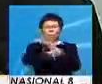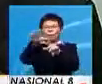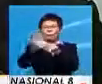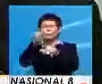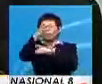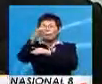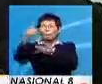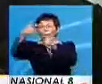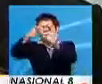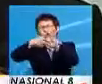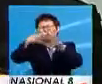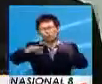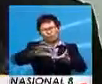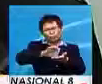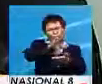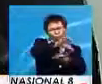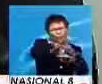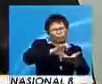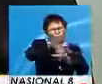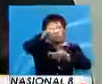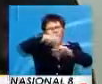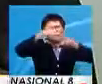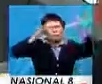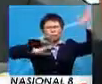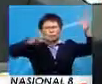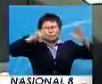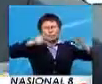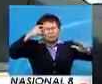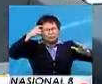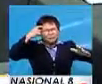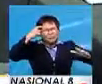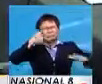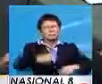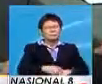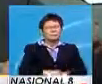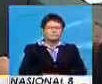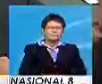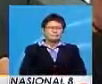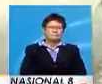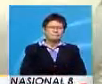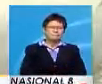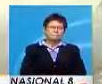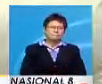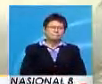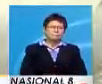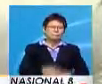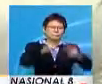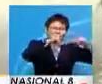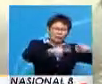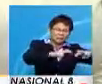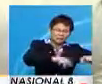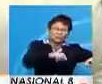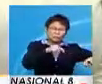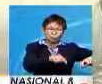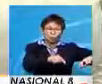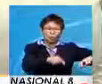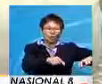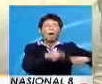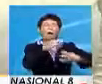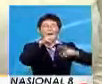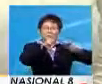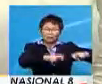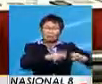juga yang telah melabur banyak di negara ini mesti juga diambil kira kajian itu juga sebagai